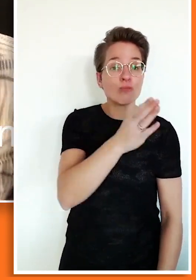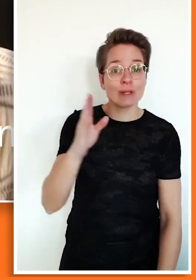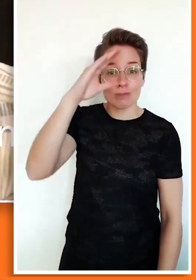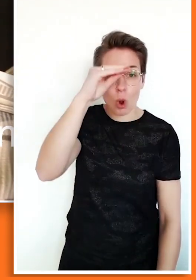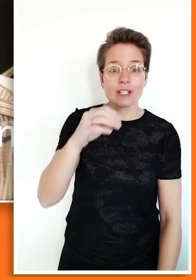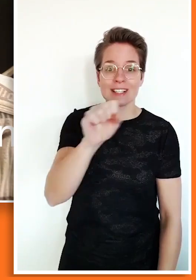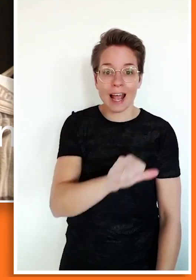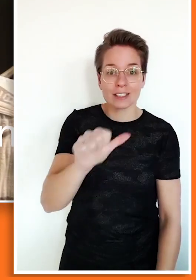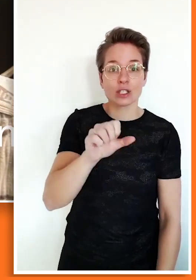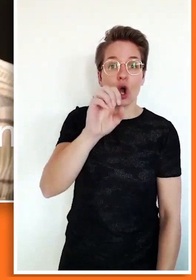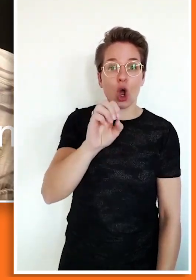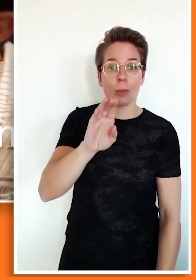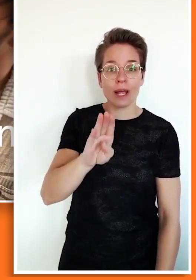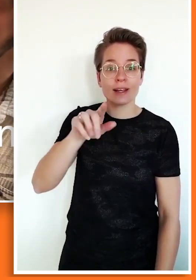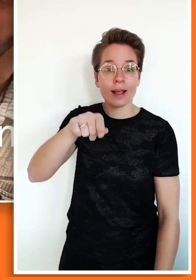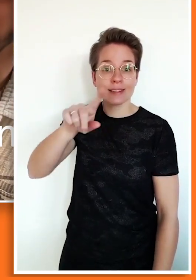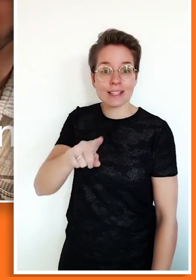bboys@obgz.nl. bboys@obgz.nl.